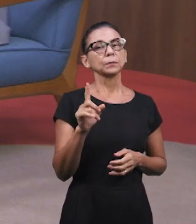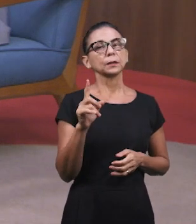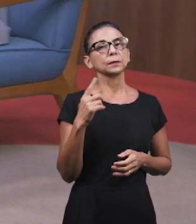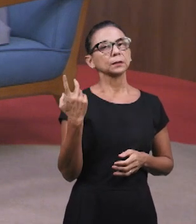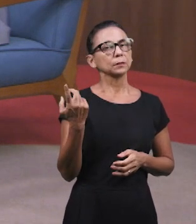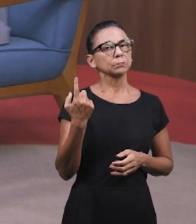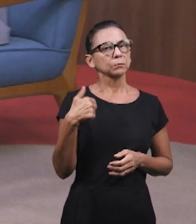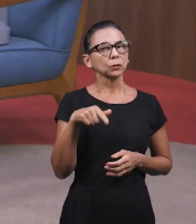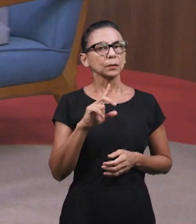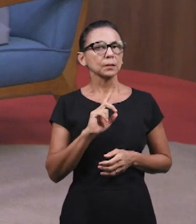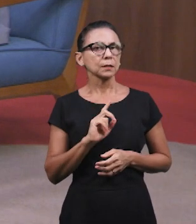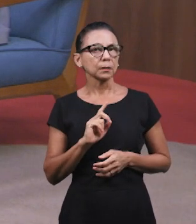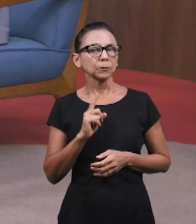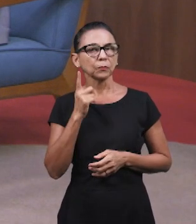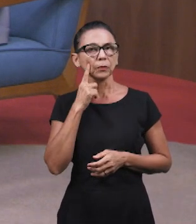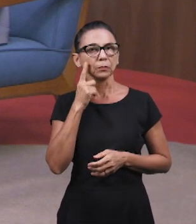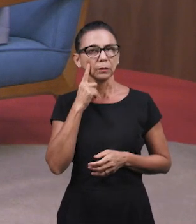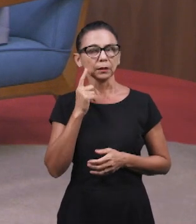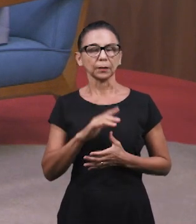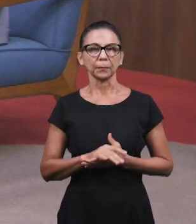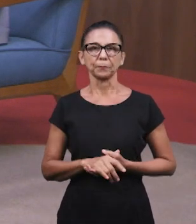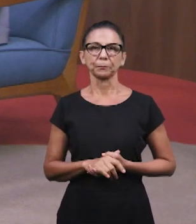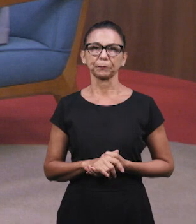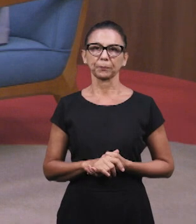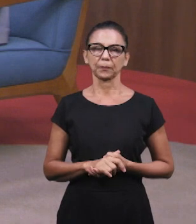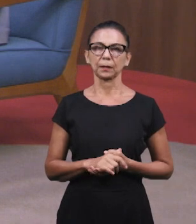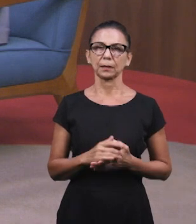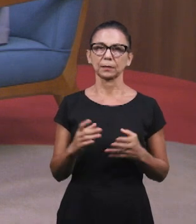d'une thématique qui est dans l'Ancien Testament